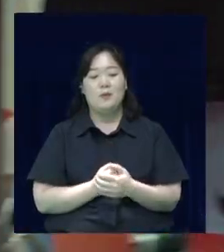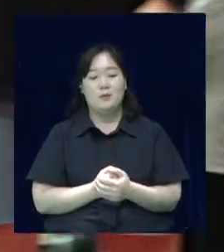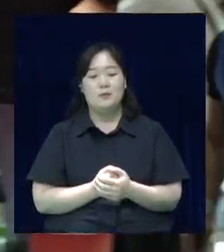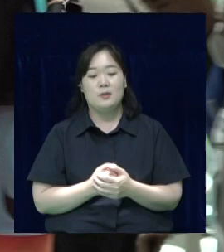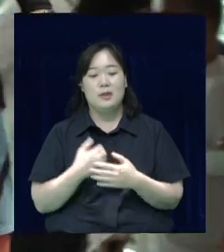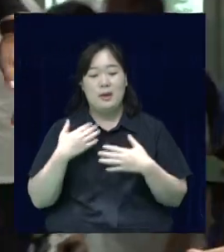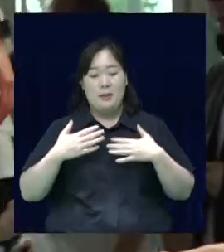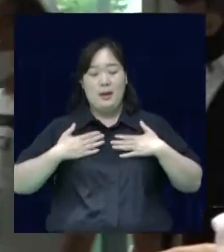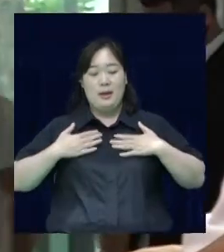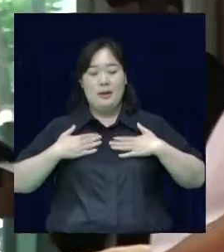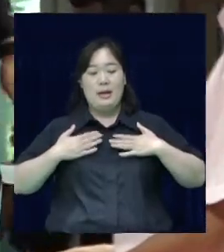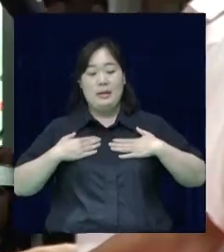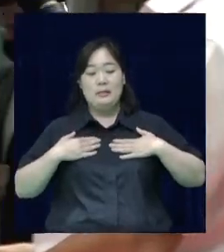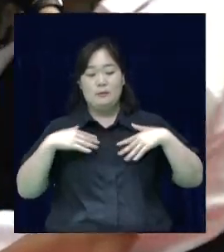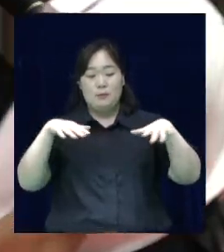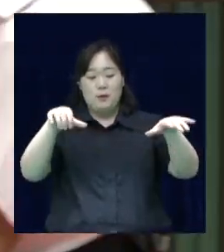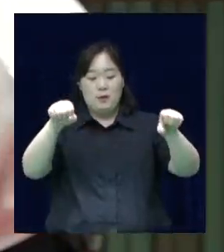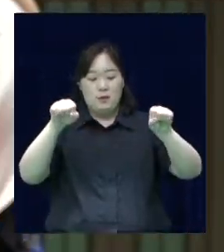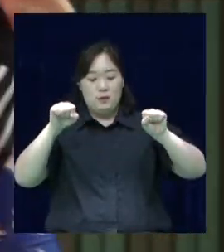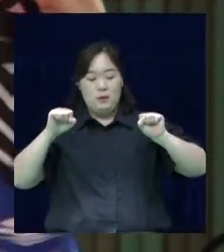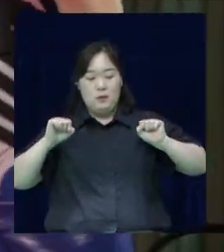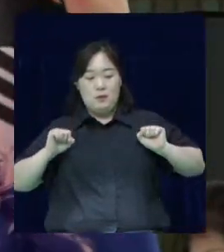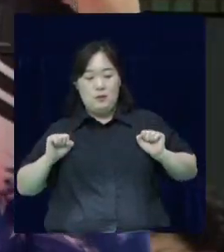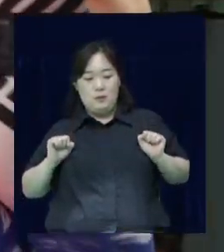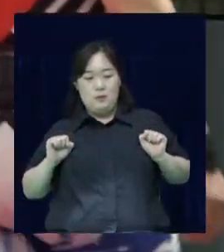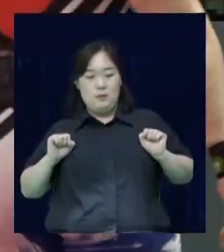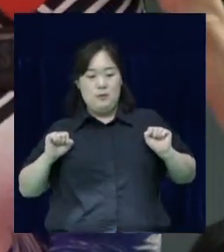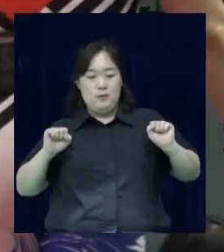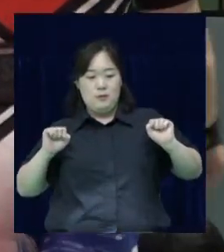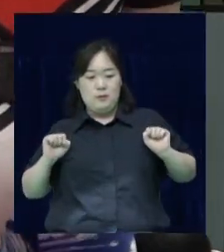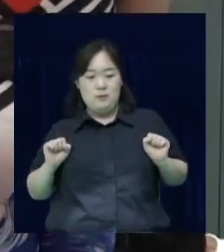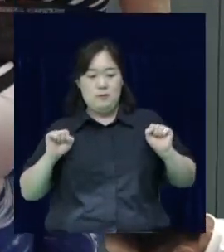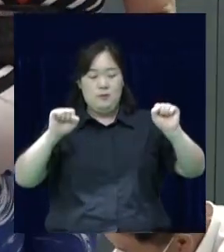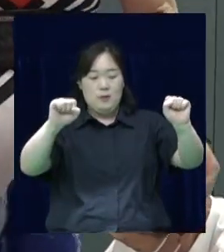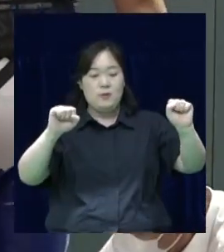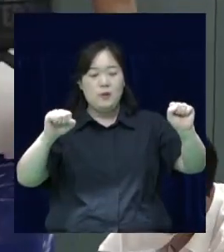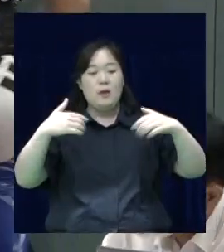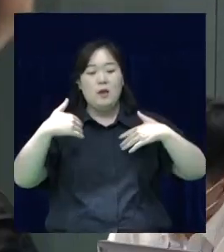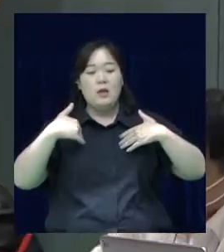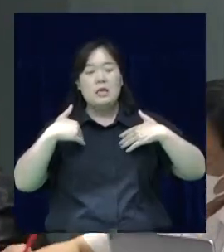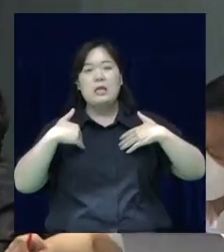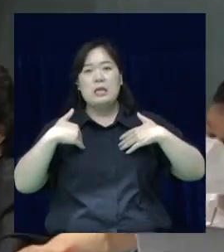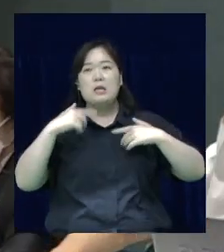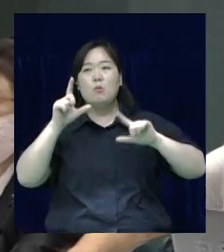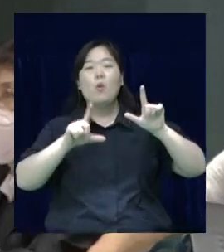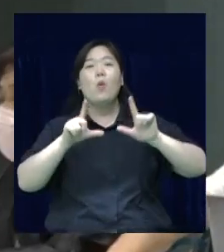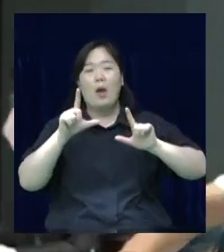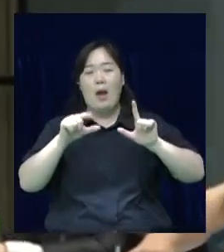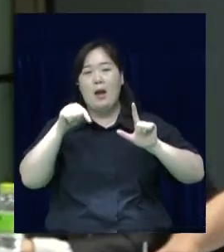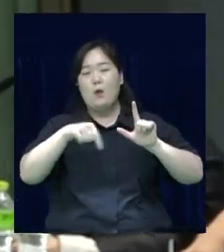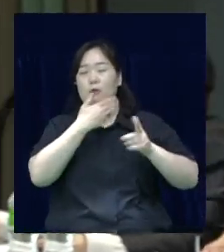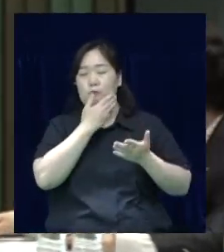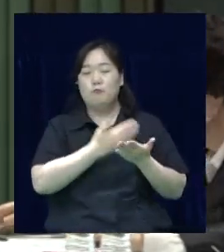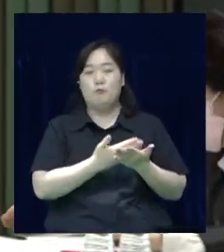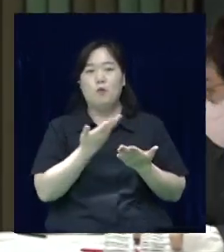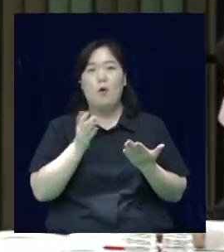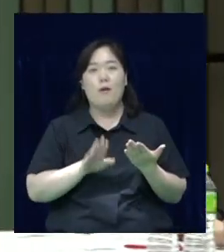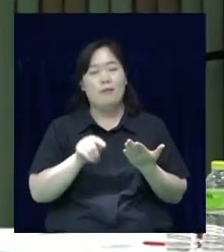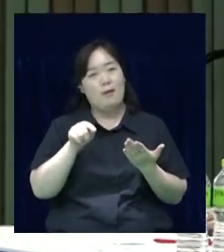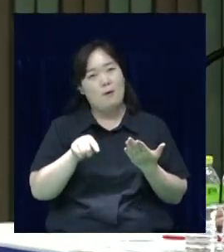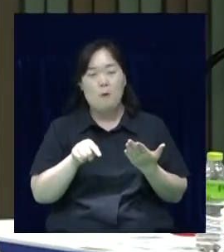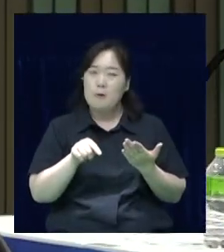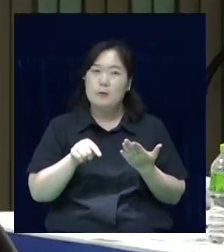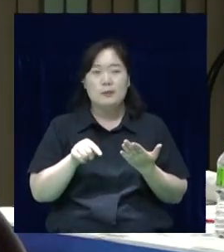가슴 위치에서의 바의 전기 동작을 네. 굉장히 어렵게 생각하고 있습니다. 아, 그렇군요. 예. 그러니까 이 선수들이 지금 신인 선수가